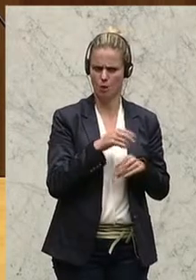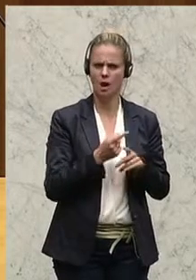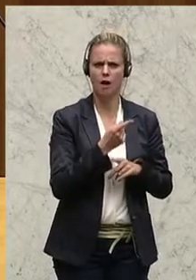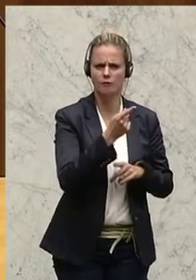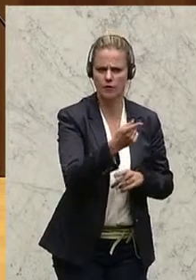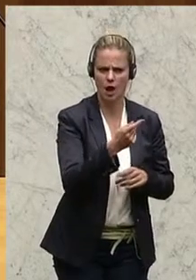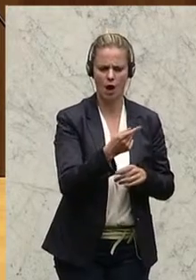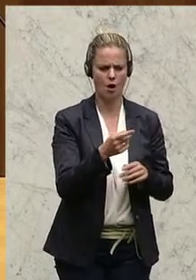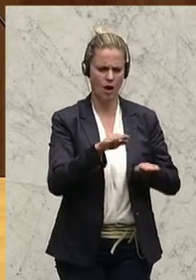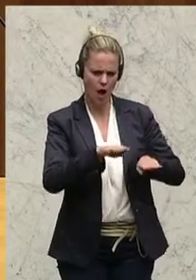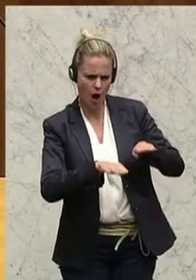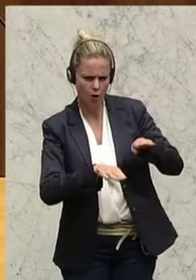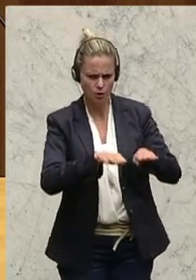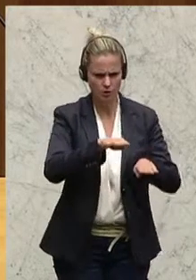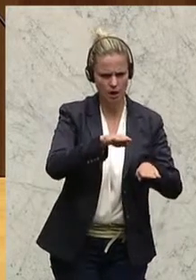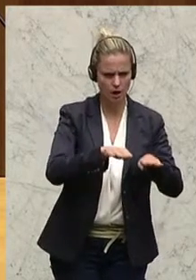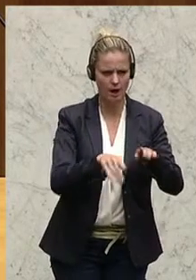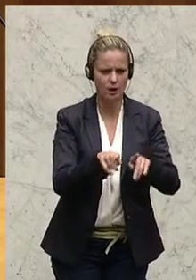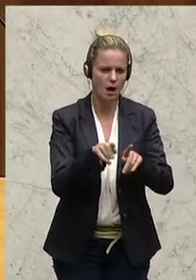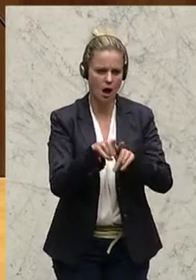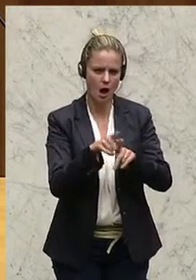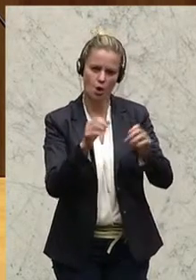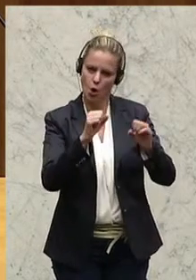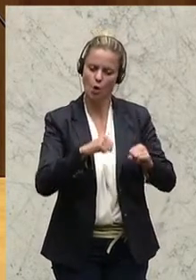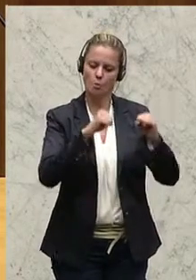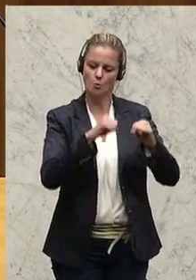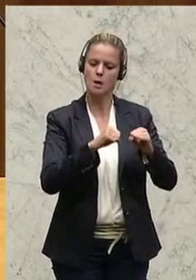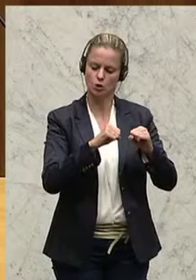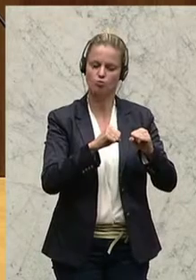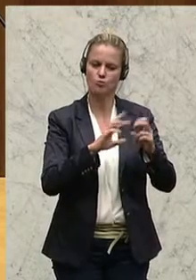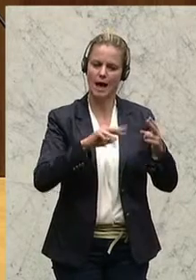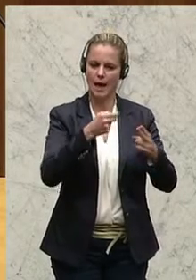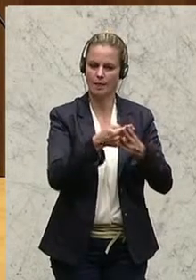nachhaltig auszutarieren und auf Kompromisse einzugehen.